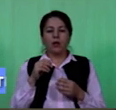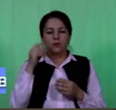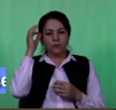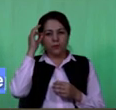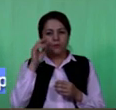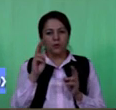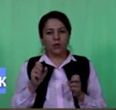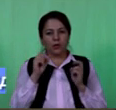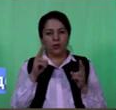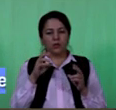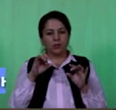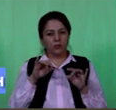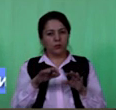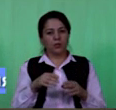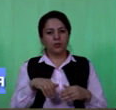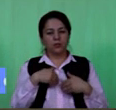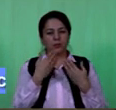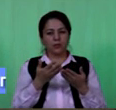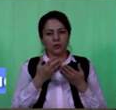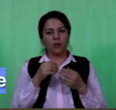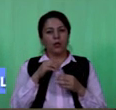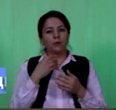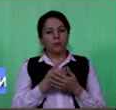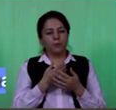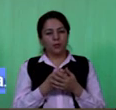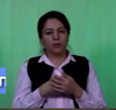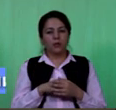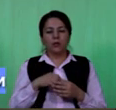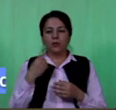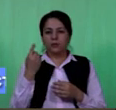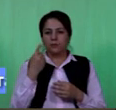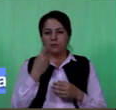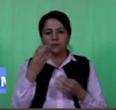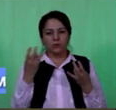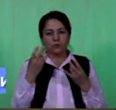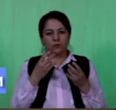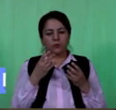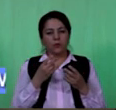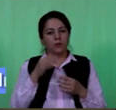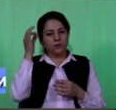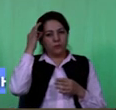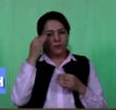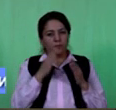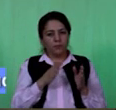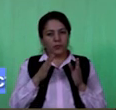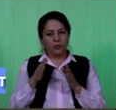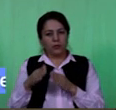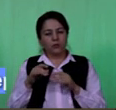данные примеры совершенно верно для начала вы вспомнили порядок действий записали